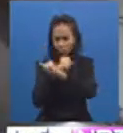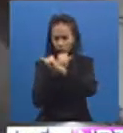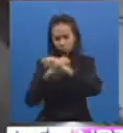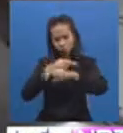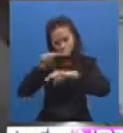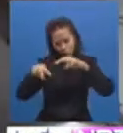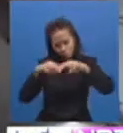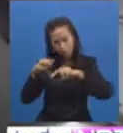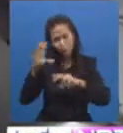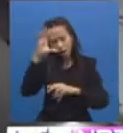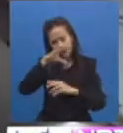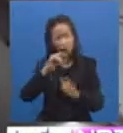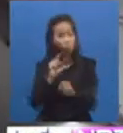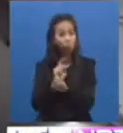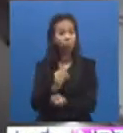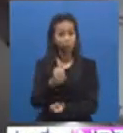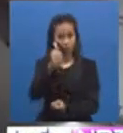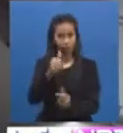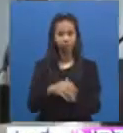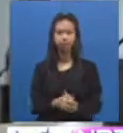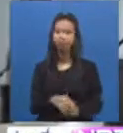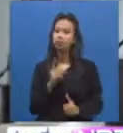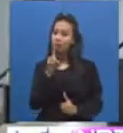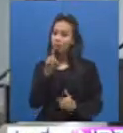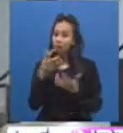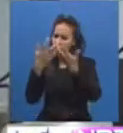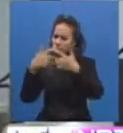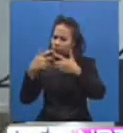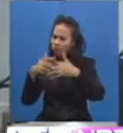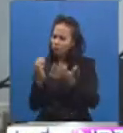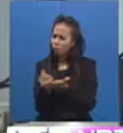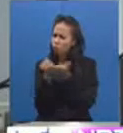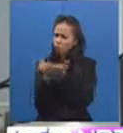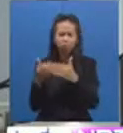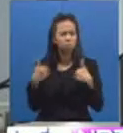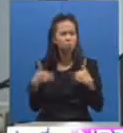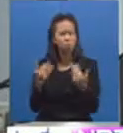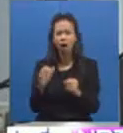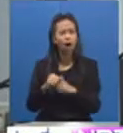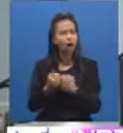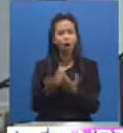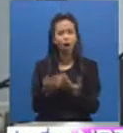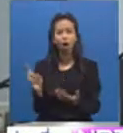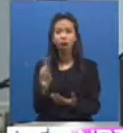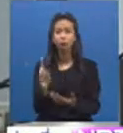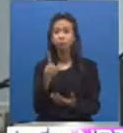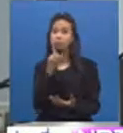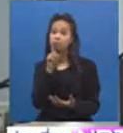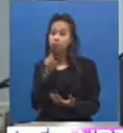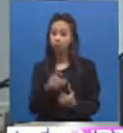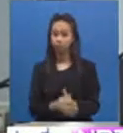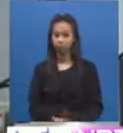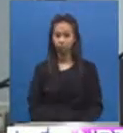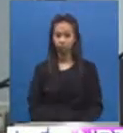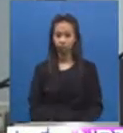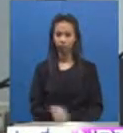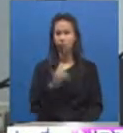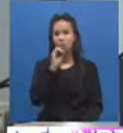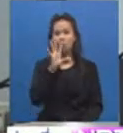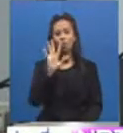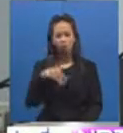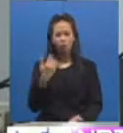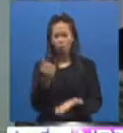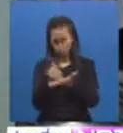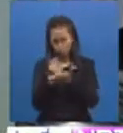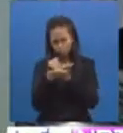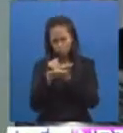าอาวุธปืนต่อไปครับ ครับเครื่องตัวนี้มีส่วนช่วยแบ่งเบาภาระเจ้าหน้าที่อย่างไรได้บ้างหรือว่าเอาตัวผู้กระทำผิดอย่างไรได้บ้าง ช่วยแบ่งเบา